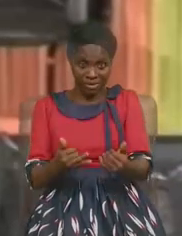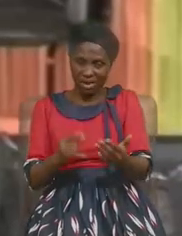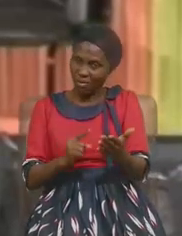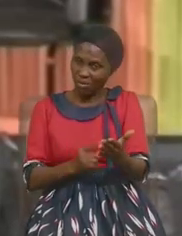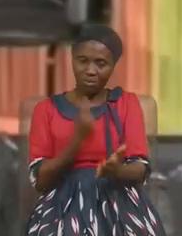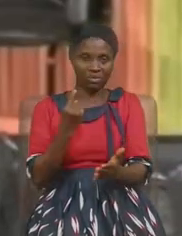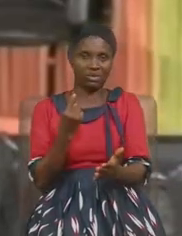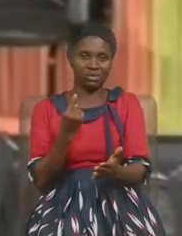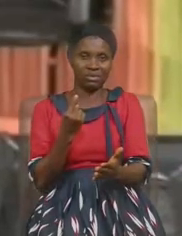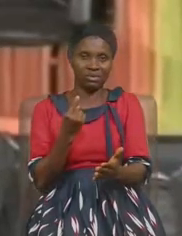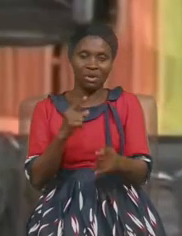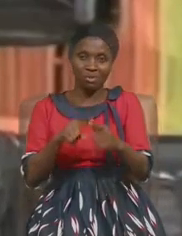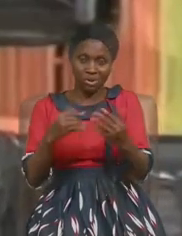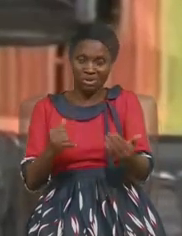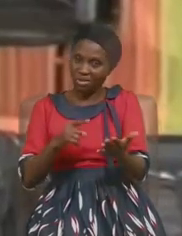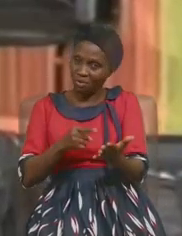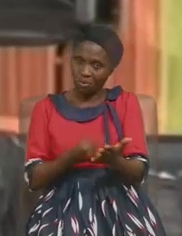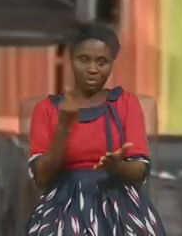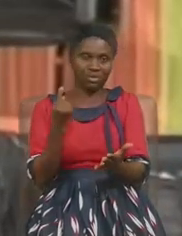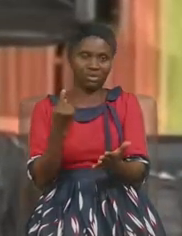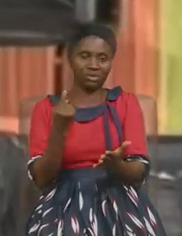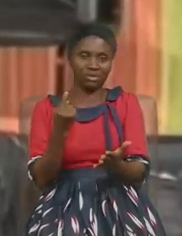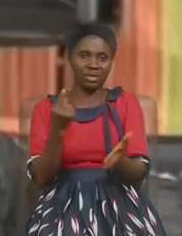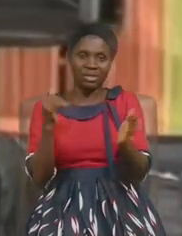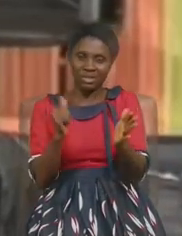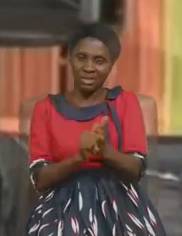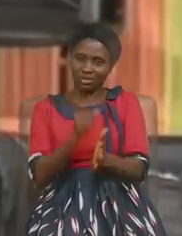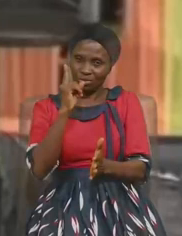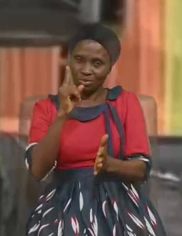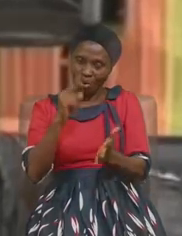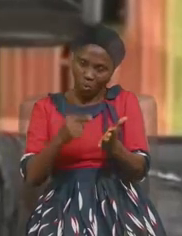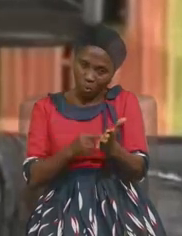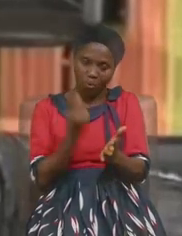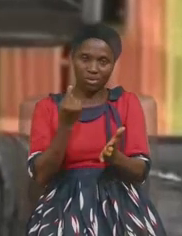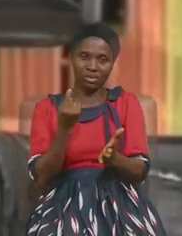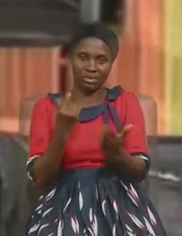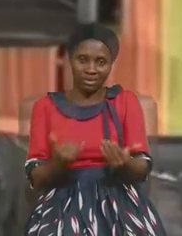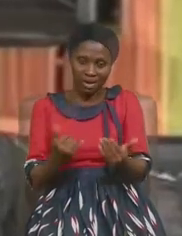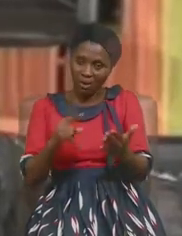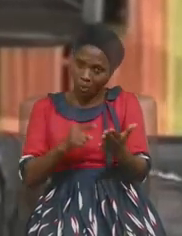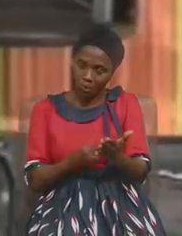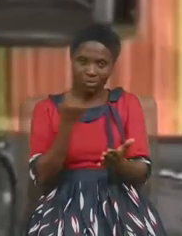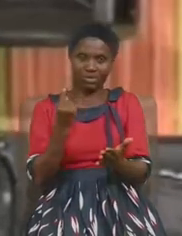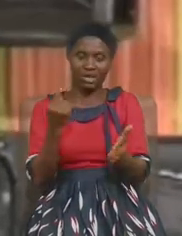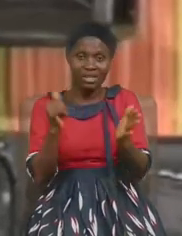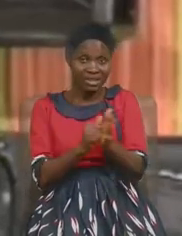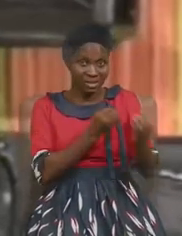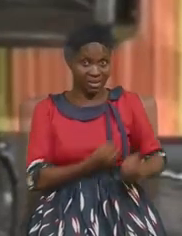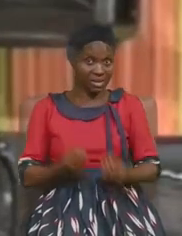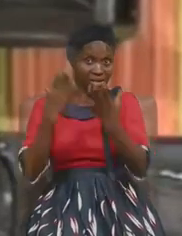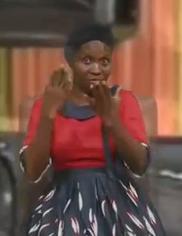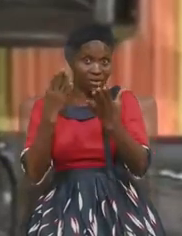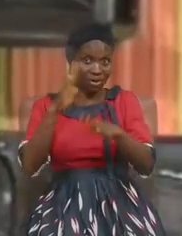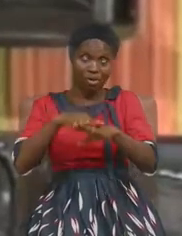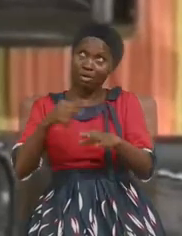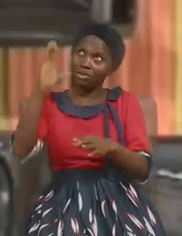maintenant, à la fin des siècles, il a paru une seule fois ce sacrifice sur la croix